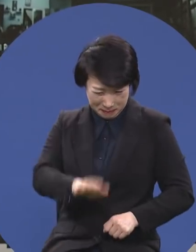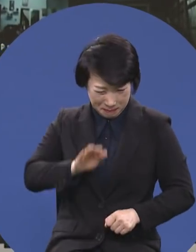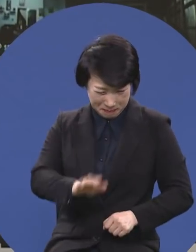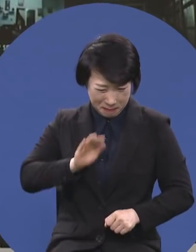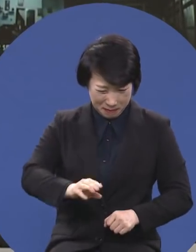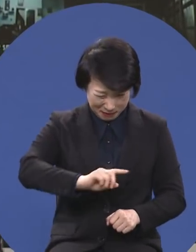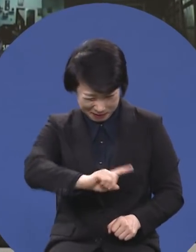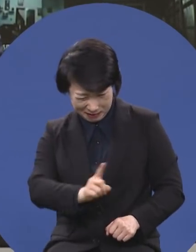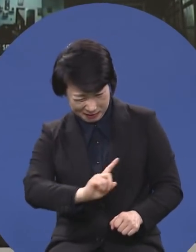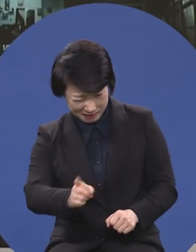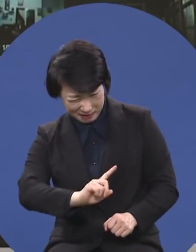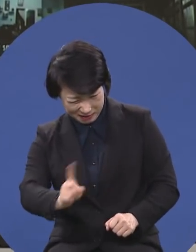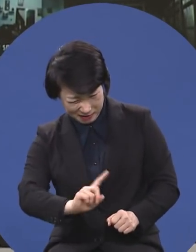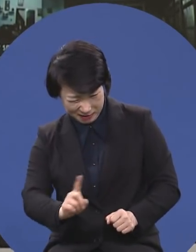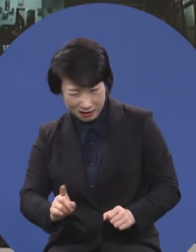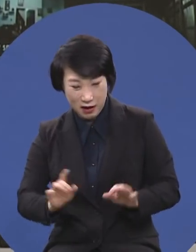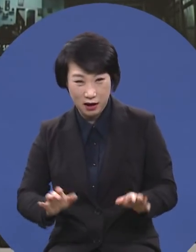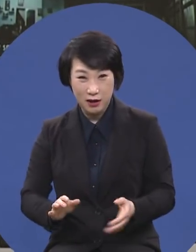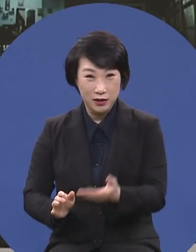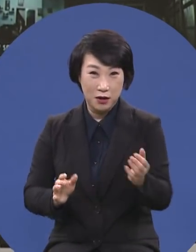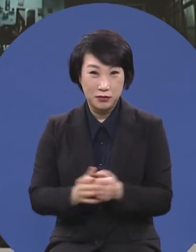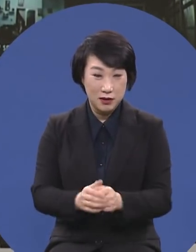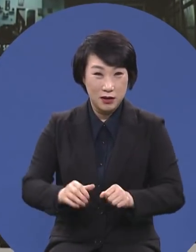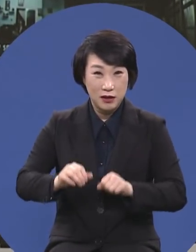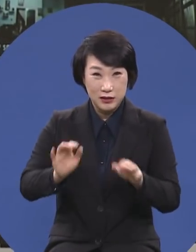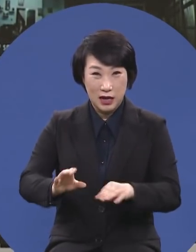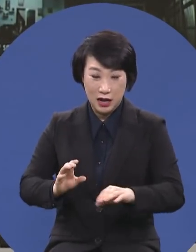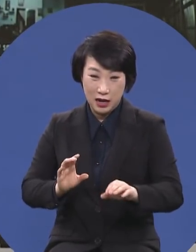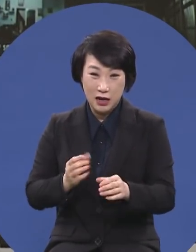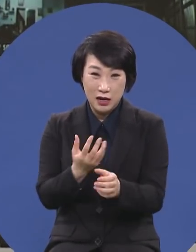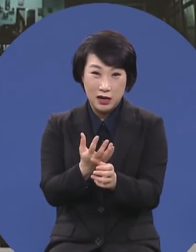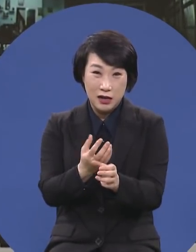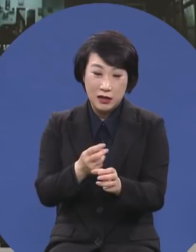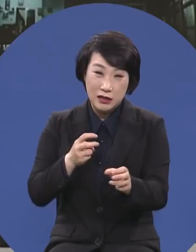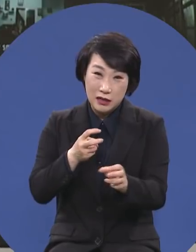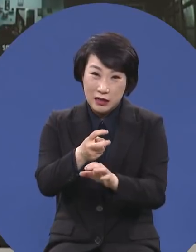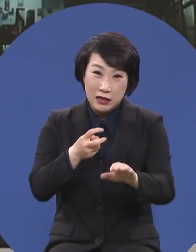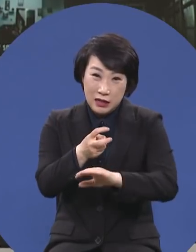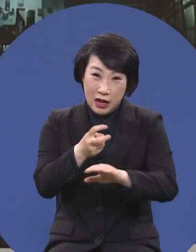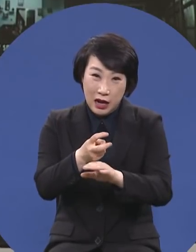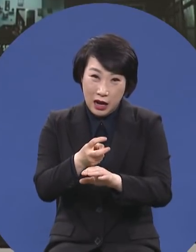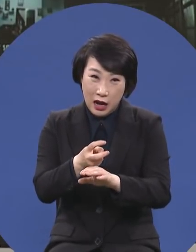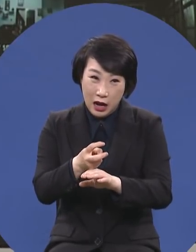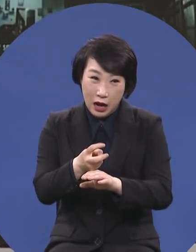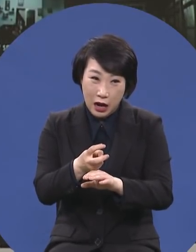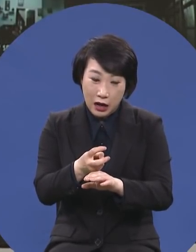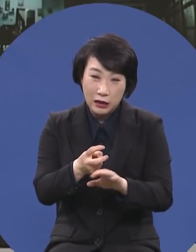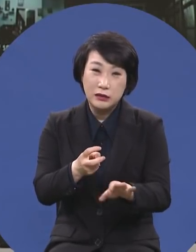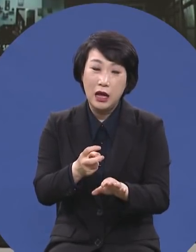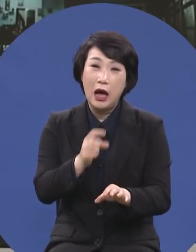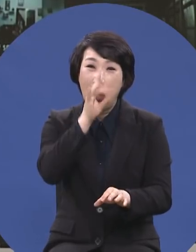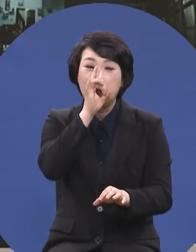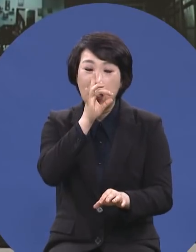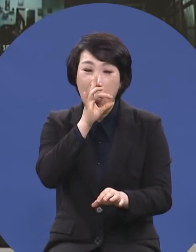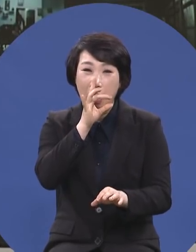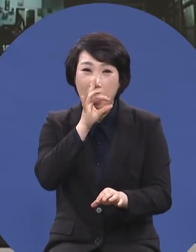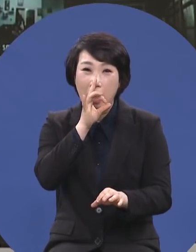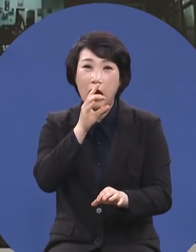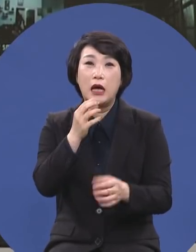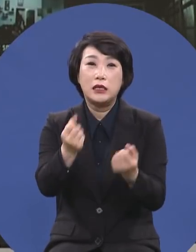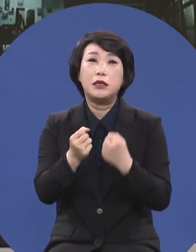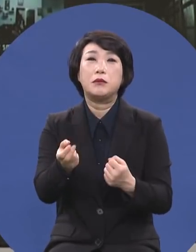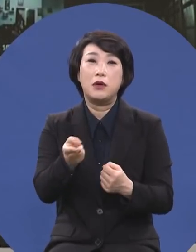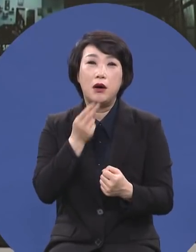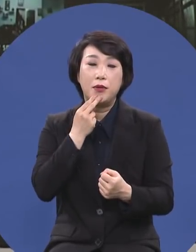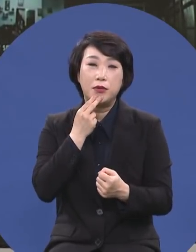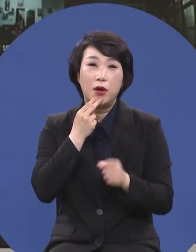1단으로 올라갑니다. 근데 1단으로 올라가다가 힘이 붙이면 더 이상의 올라갈